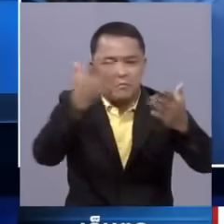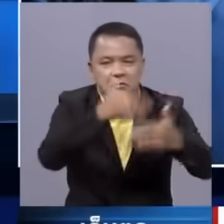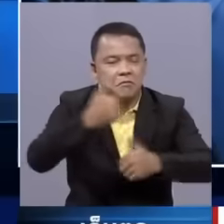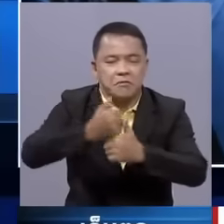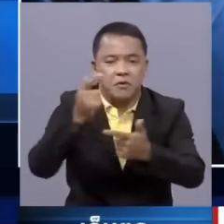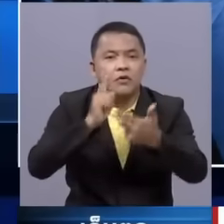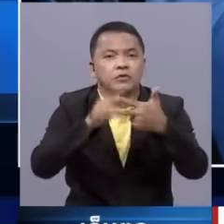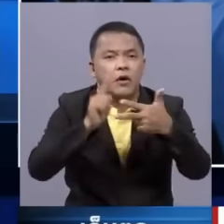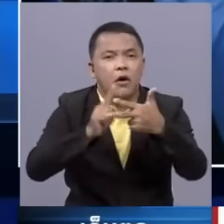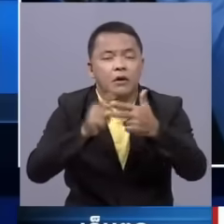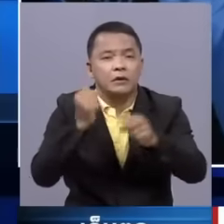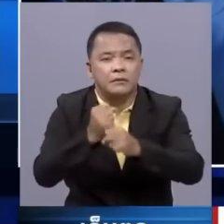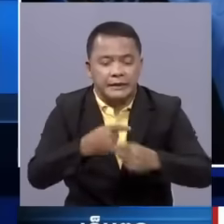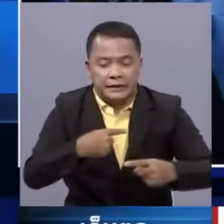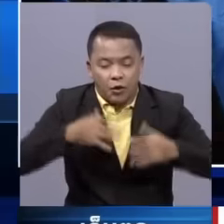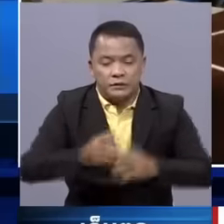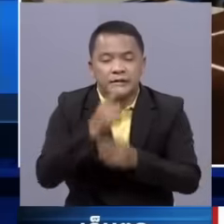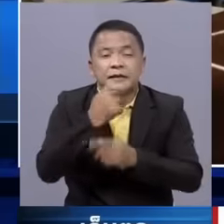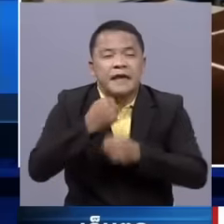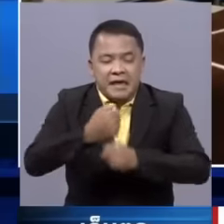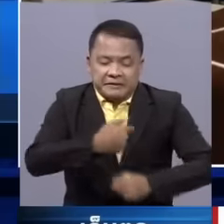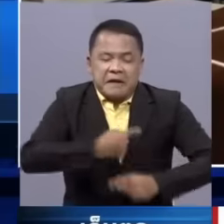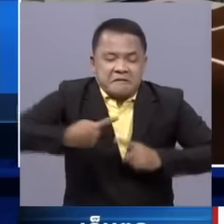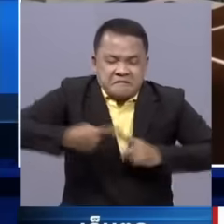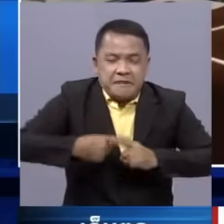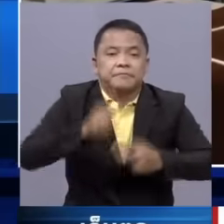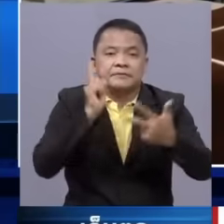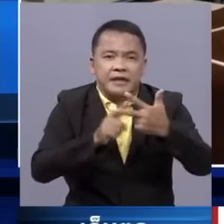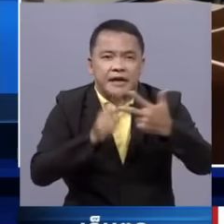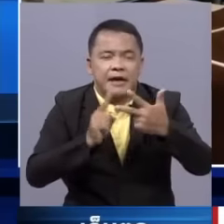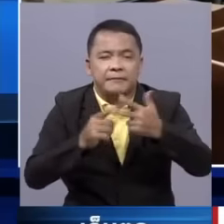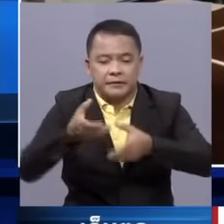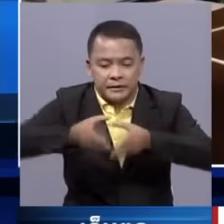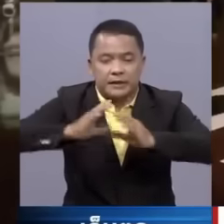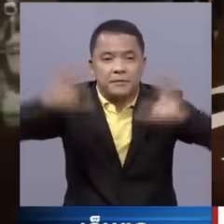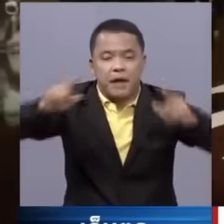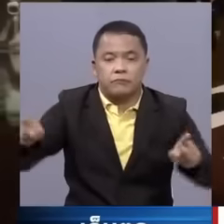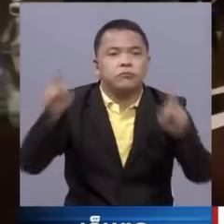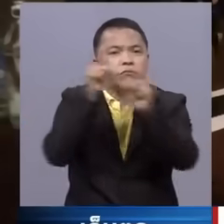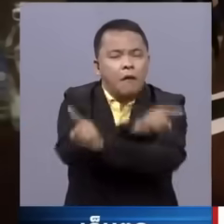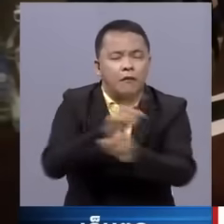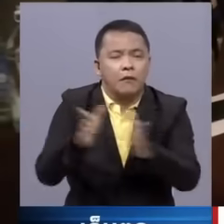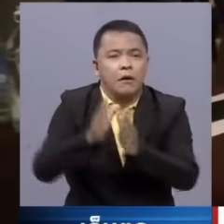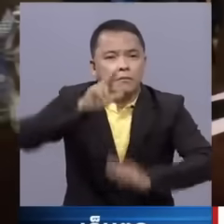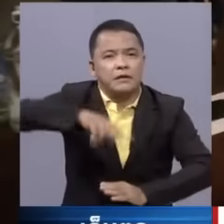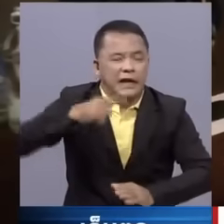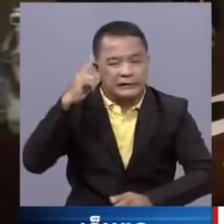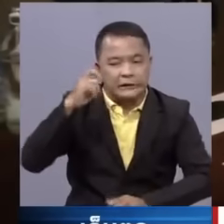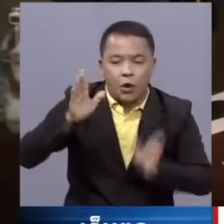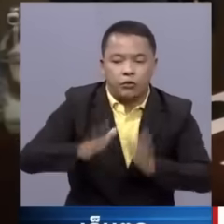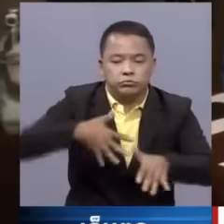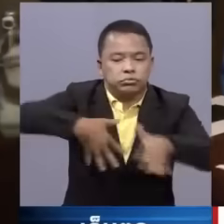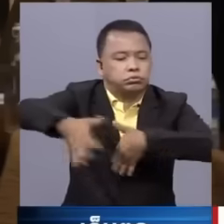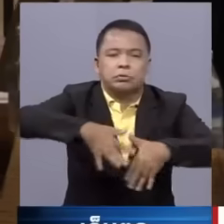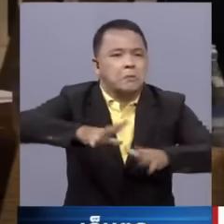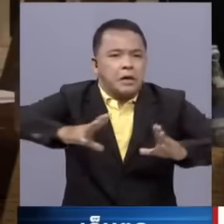2คือก็ทำร้ายจิตใจคนเสื้อแดงพอสมควรด้วยและ 3ก็คือการจัดตั้งรัฐบาลข้ามขั้วเนี่ยเพื่อไทยก็เสียมวลชนไปอยู่แล้ว